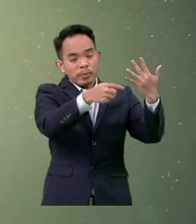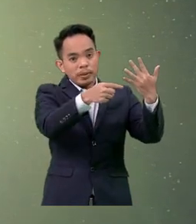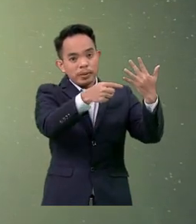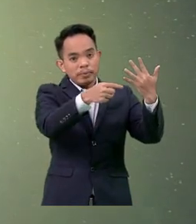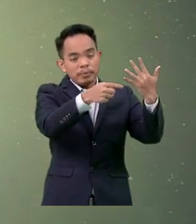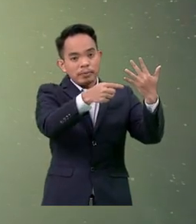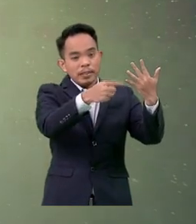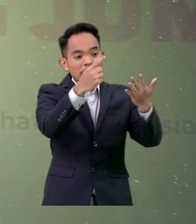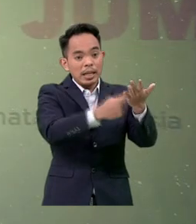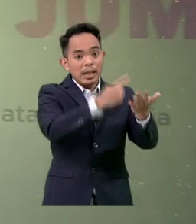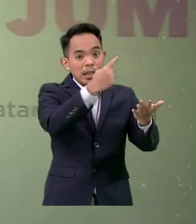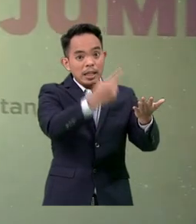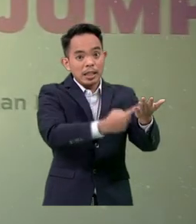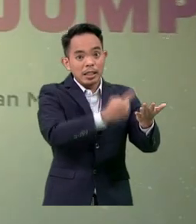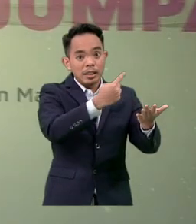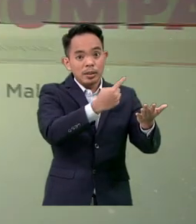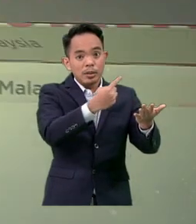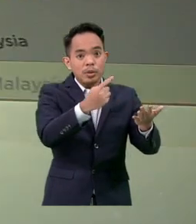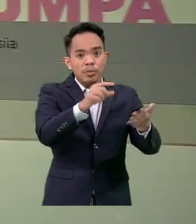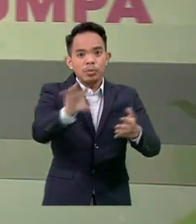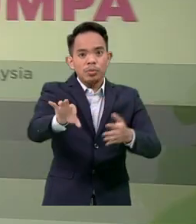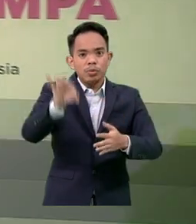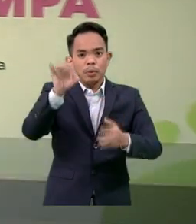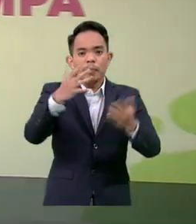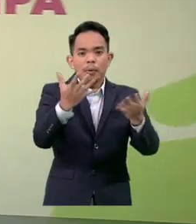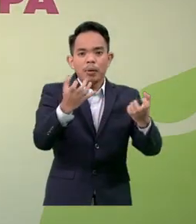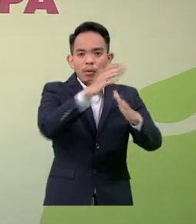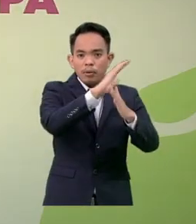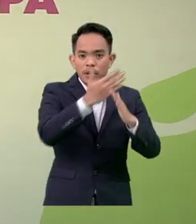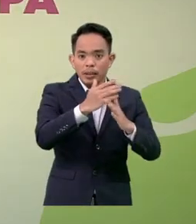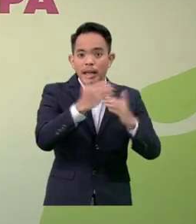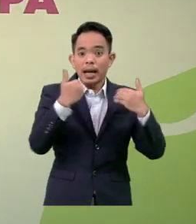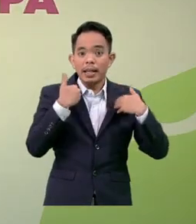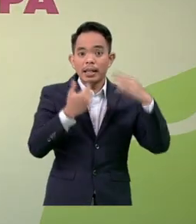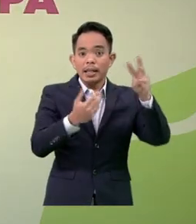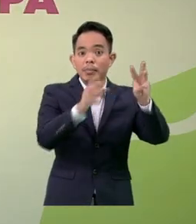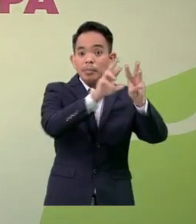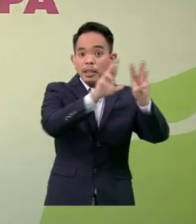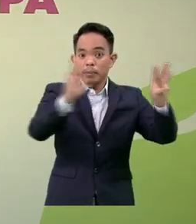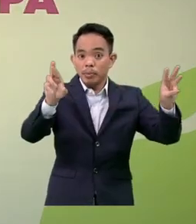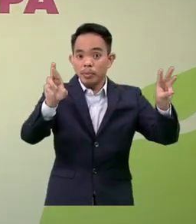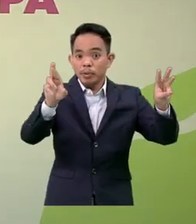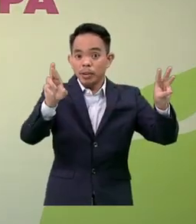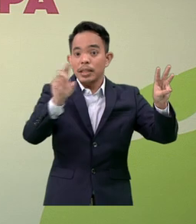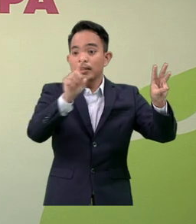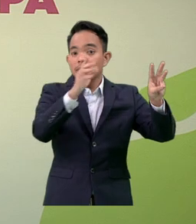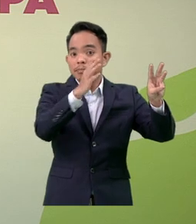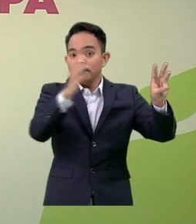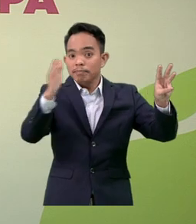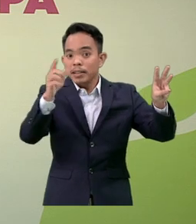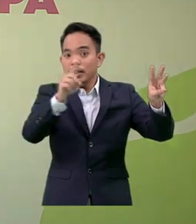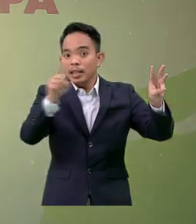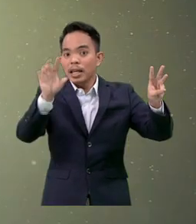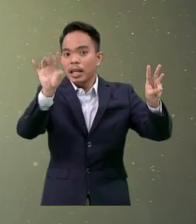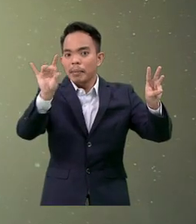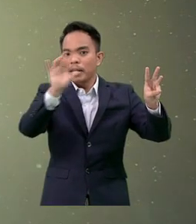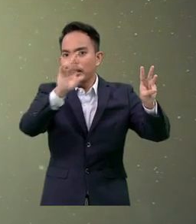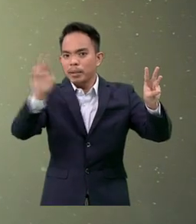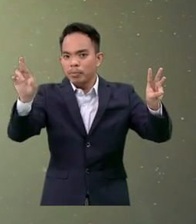penyakit jarang jumpa yang ingin saya kongsikan dengan anda. Terdapat 6,000 hingga 8,000